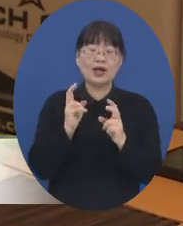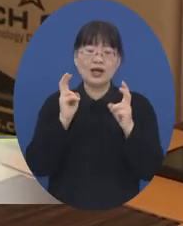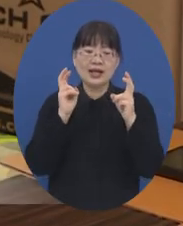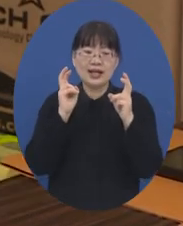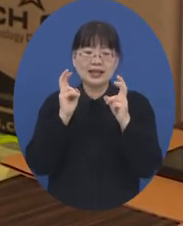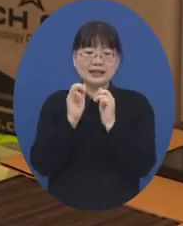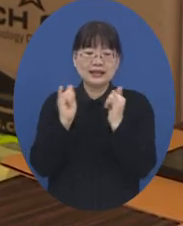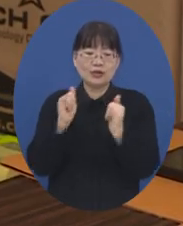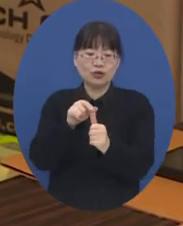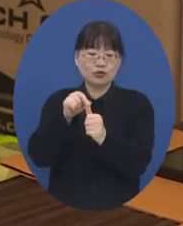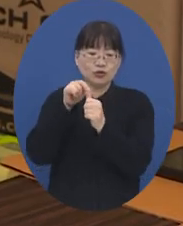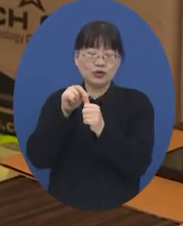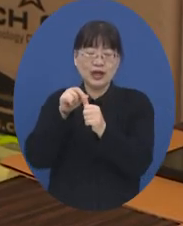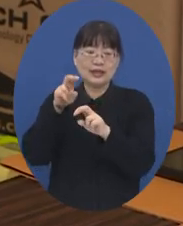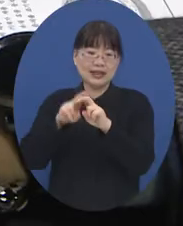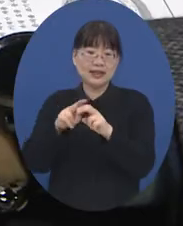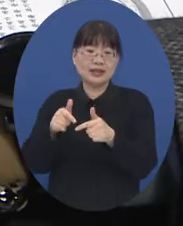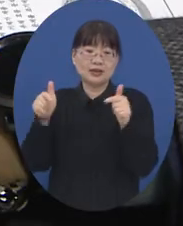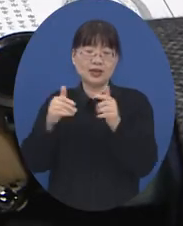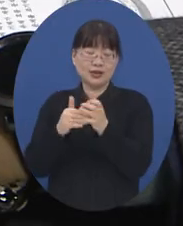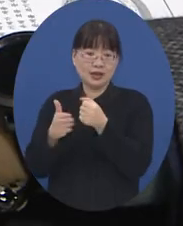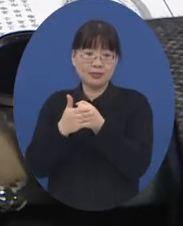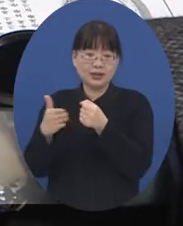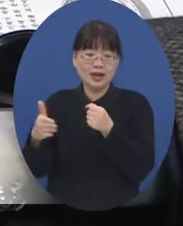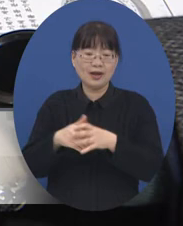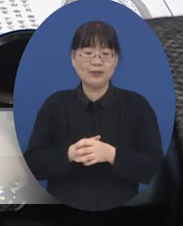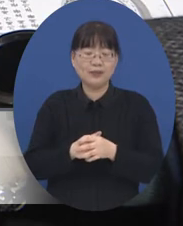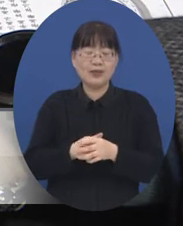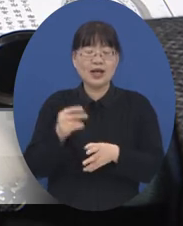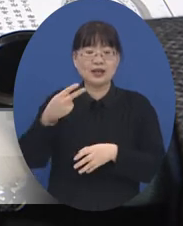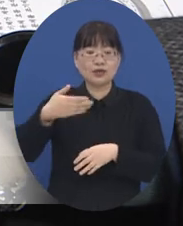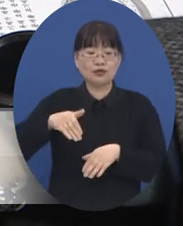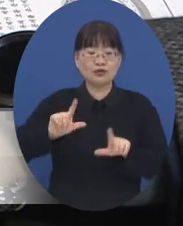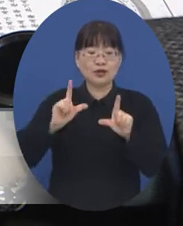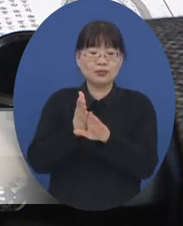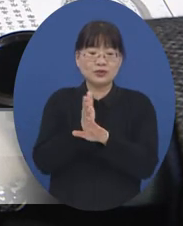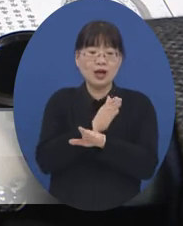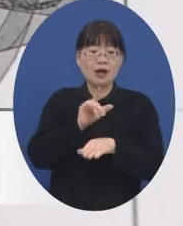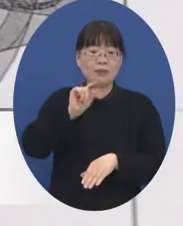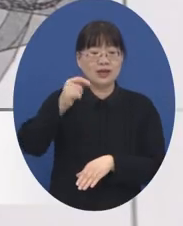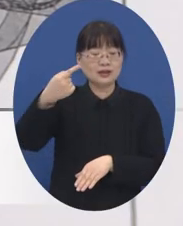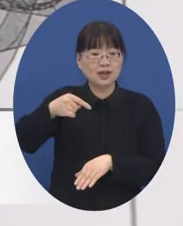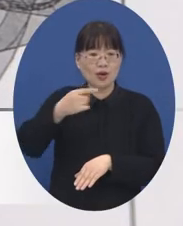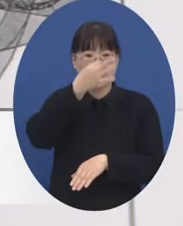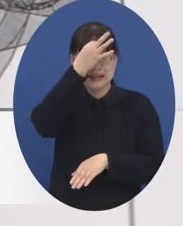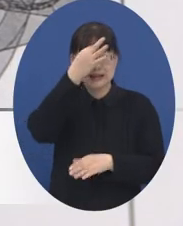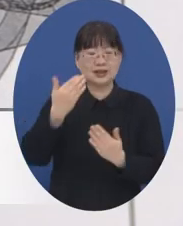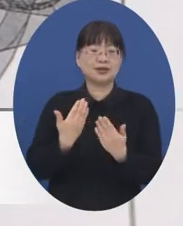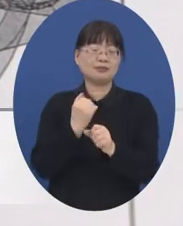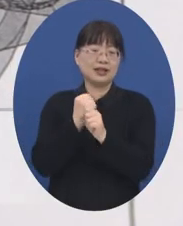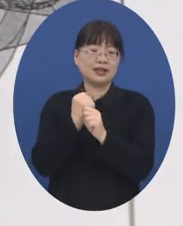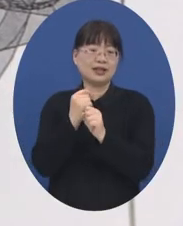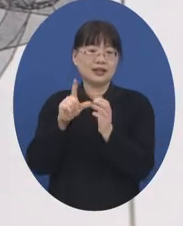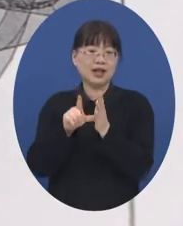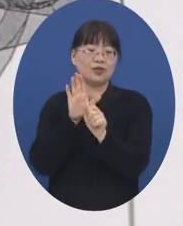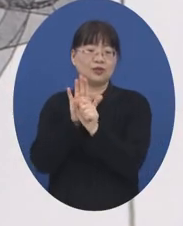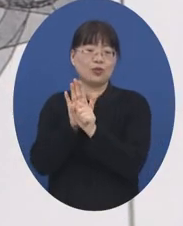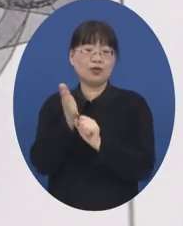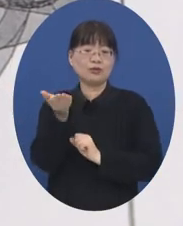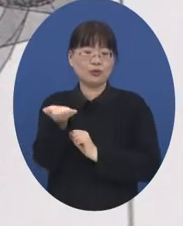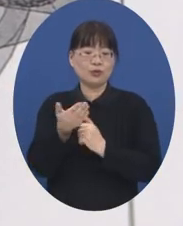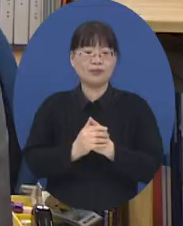때문입니다 도는 기술 닥터 사업을 통해 2009년부터 만 1000권 의 기술 개발을 지원해 왔습니다